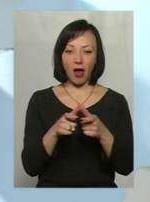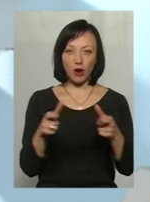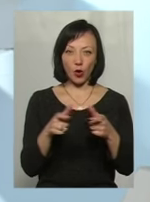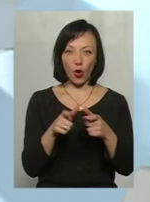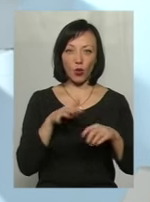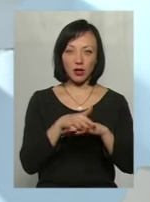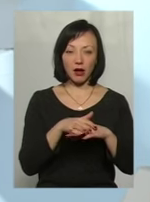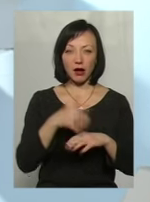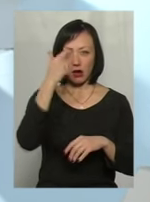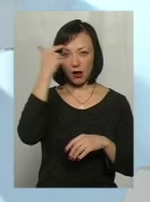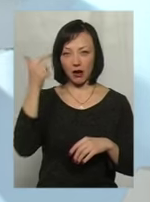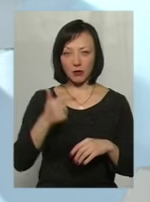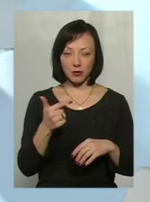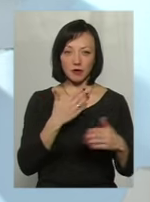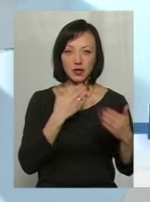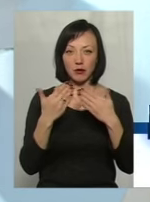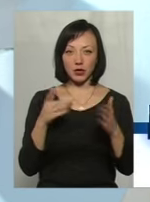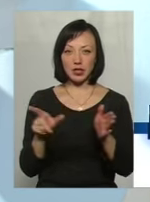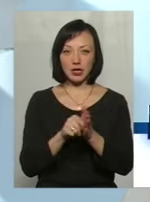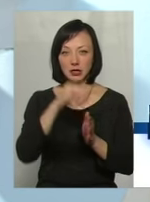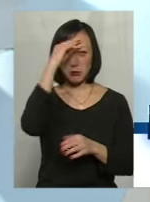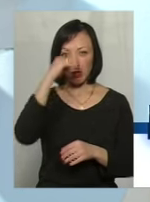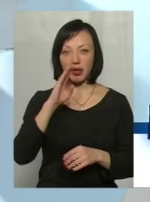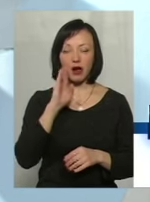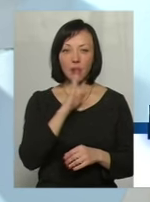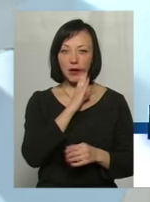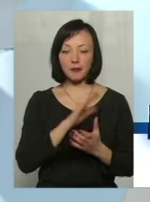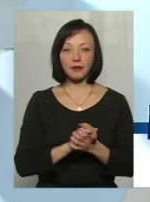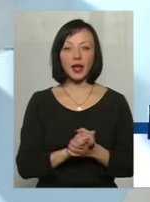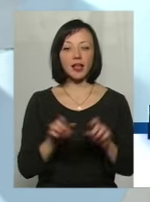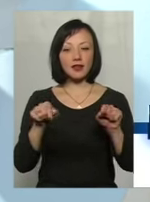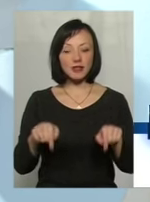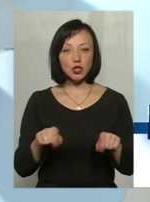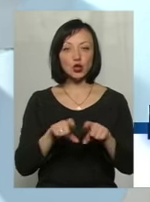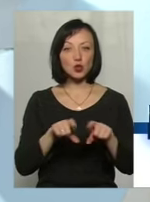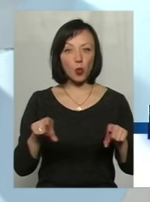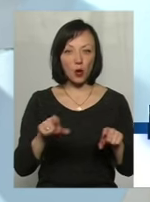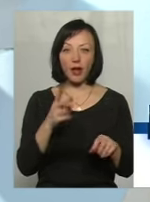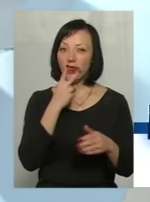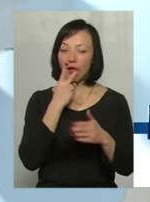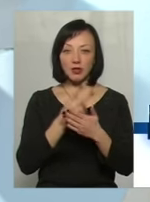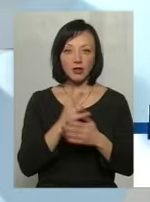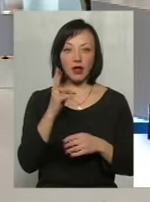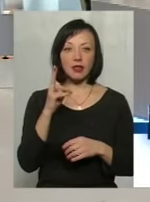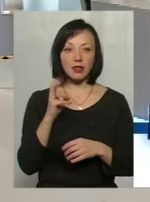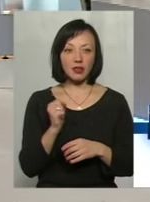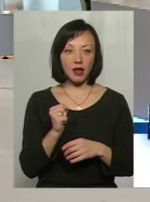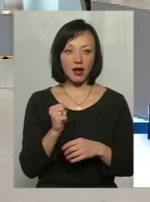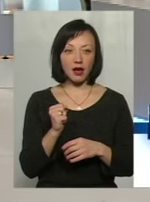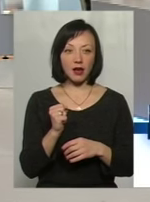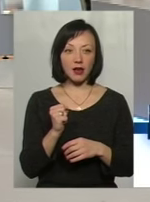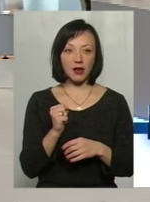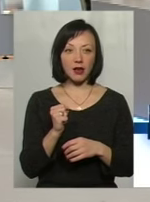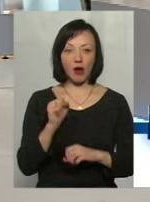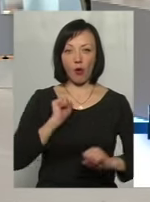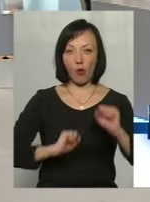грамотно налагоджена взаємодія з батьками. В цій школі, не дивлячись на, скажімо так, м'які форми опору